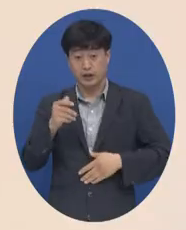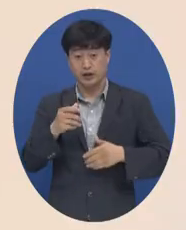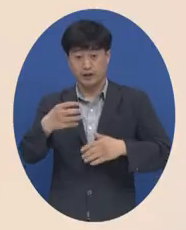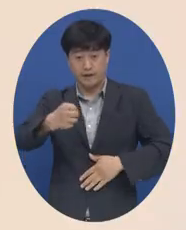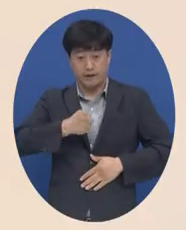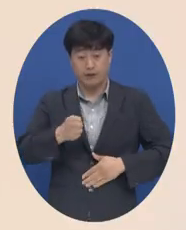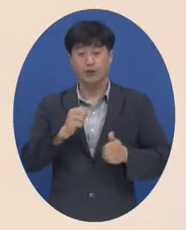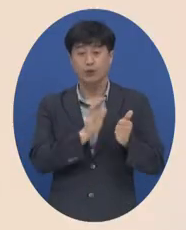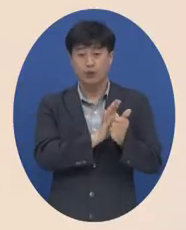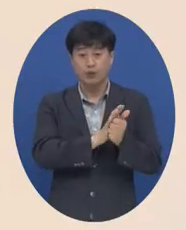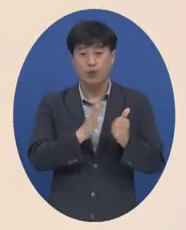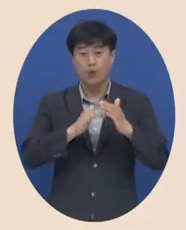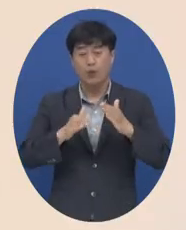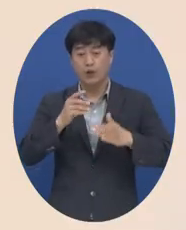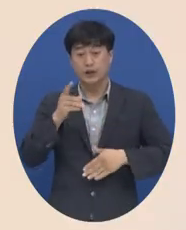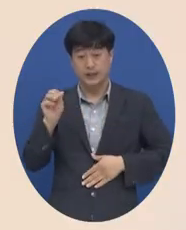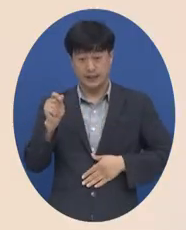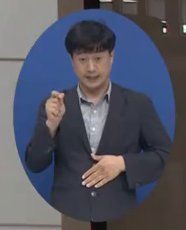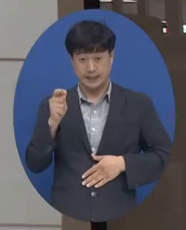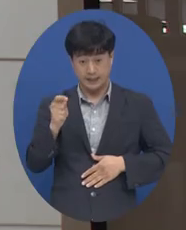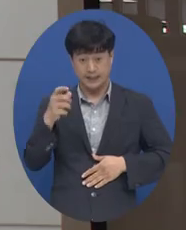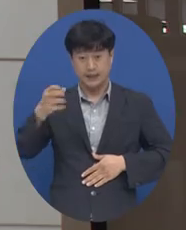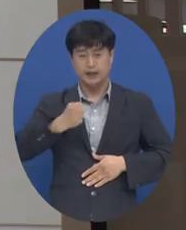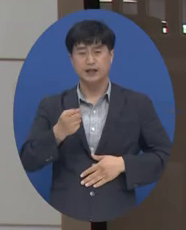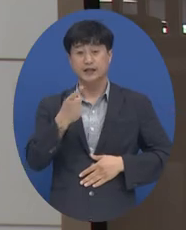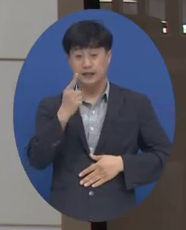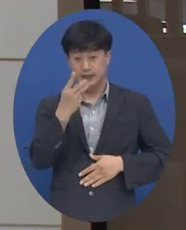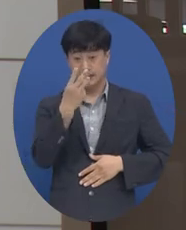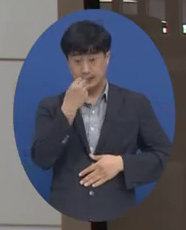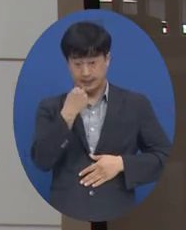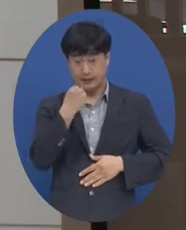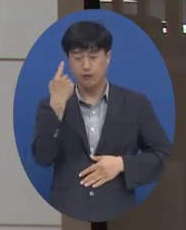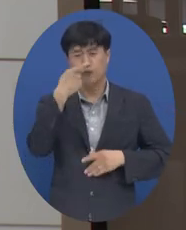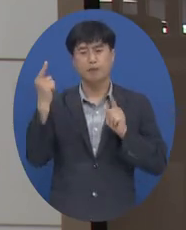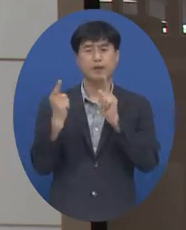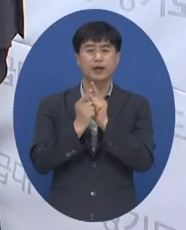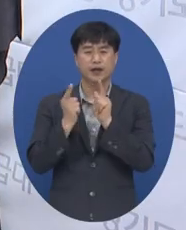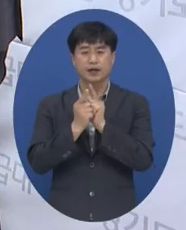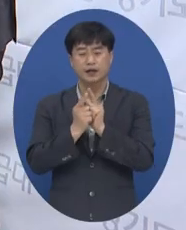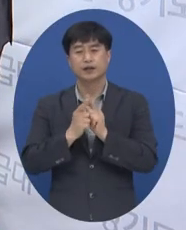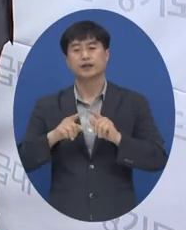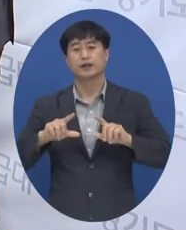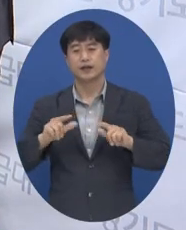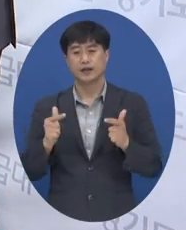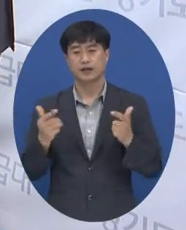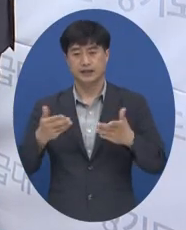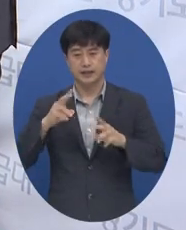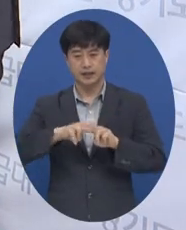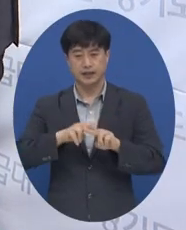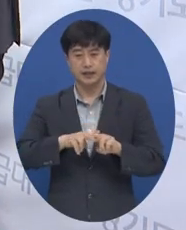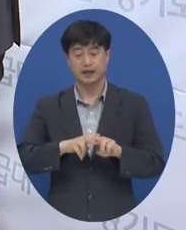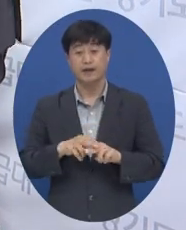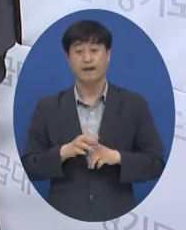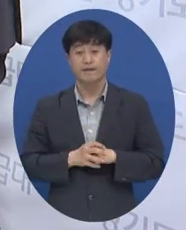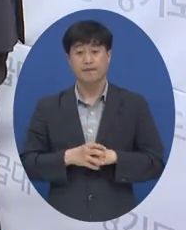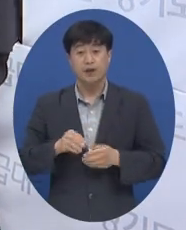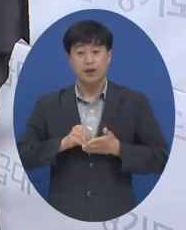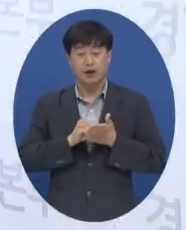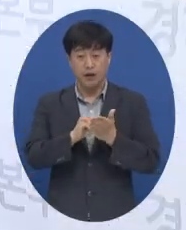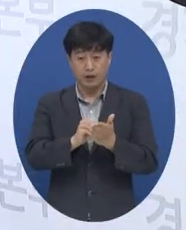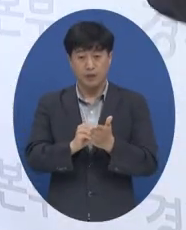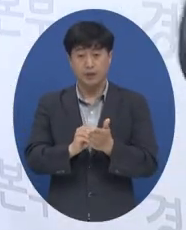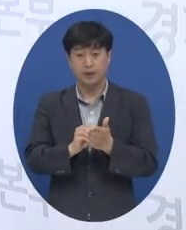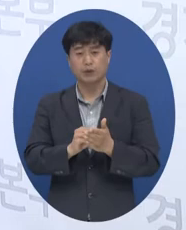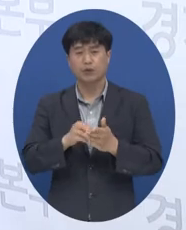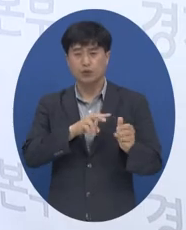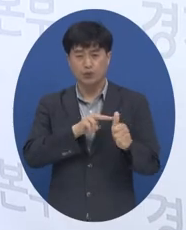도우면서 공공 데이터를 확보하는 일석삼조의 데이터 비대면 일자리입니다. 이 밖에 가맹정보 플랫폼 운영과 제조업